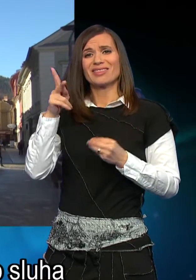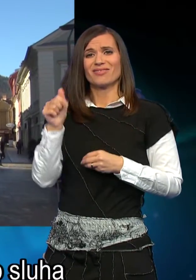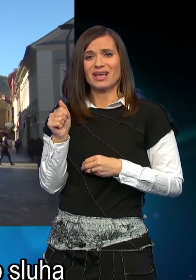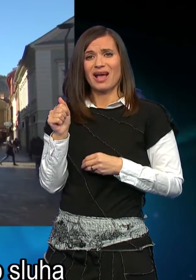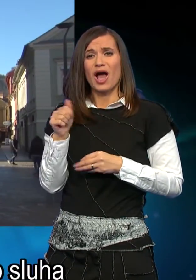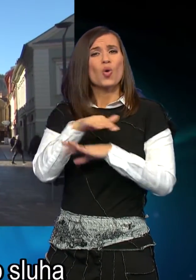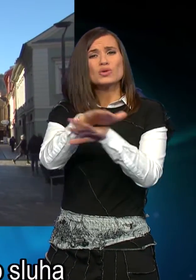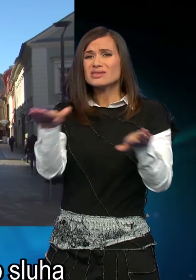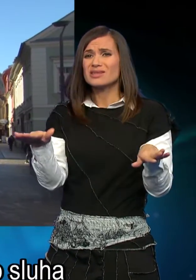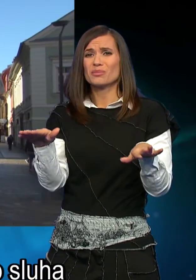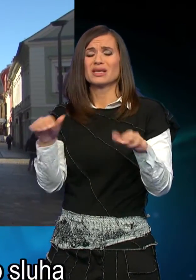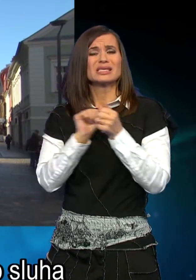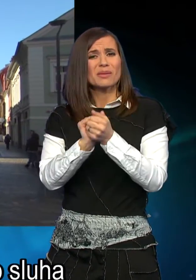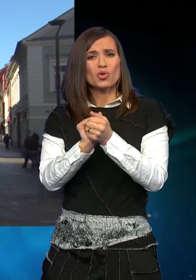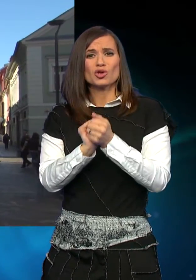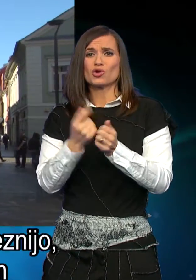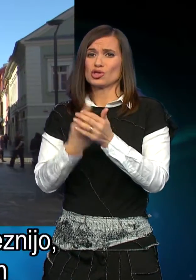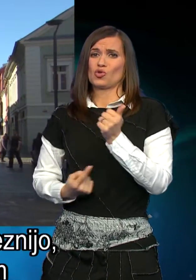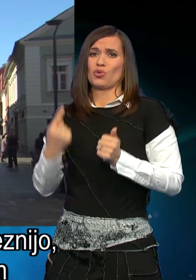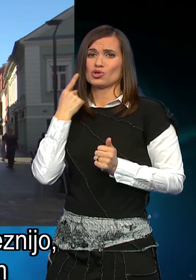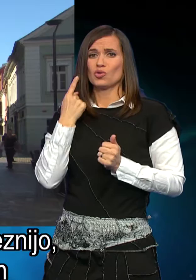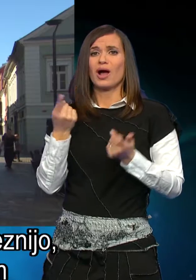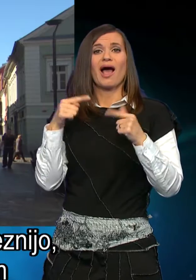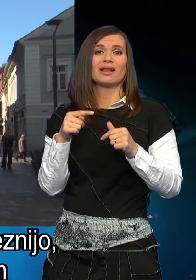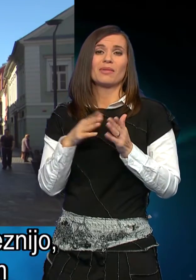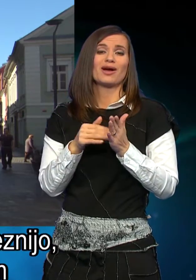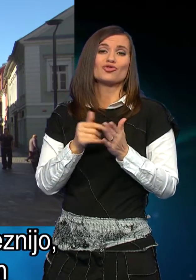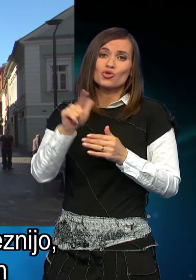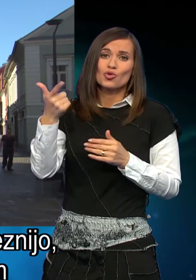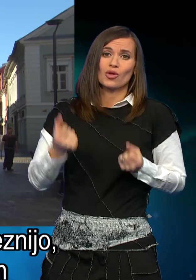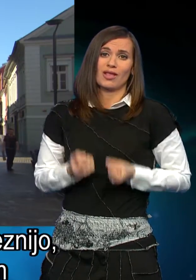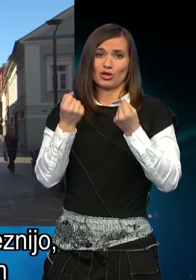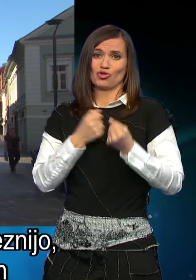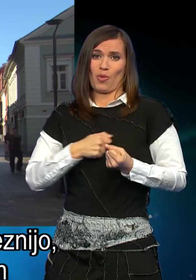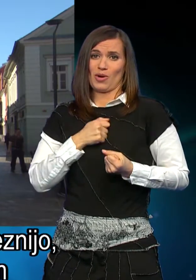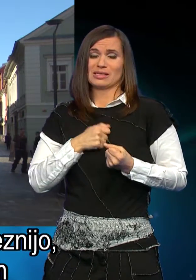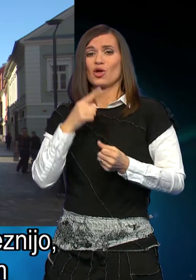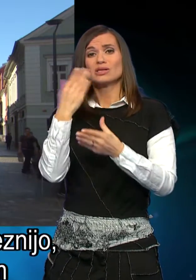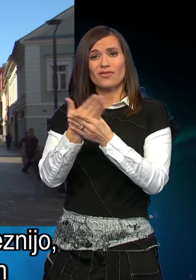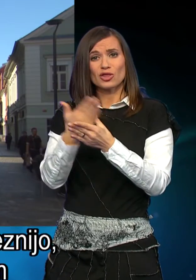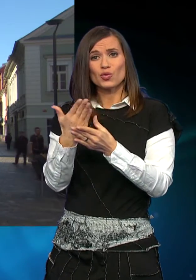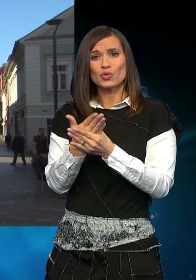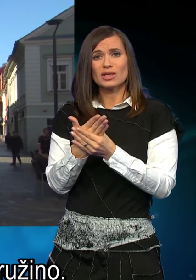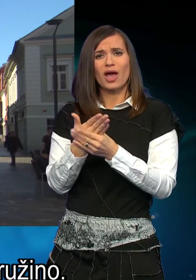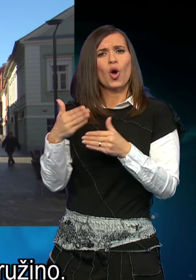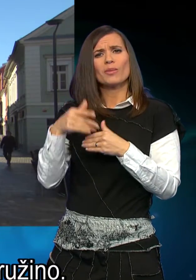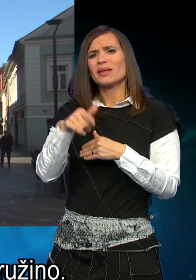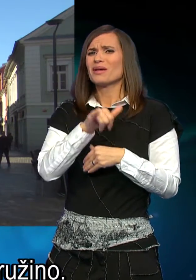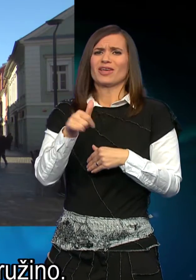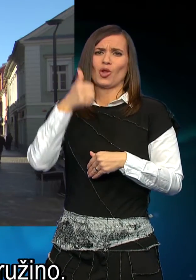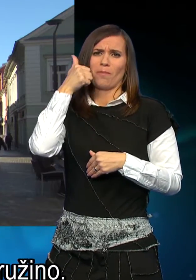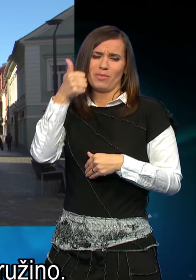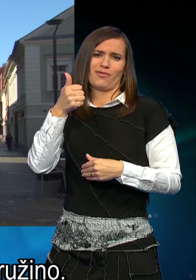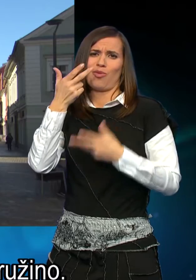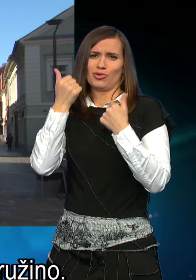ki se spoprijemajo z izgubo sluha ali katero drugo težko boleznijo, svetuje, naj se ob tem vedno najprej